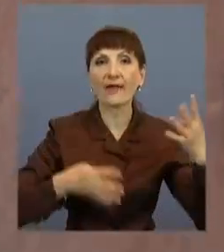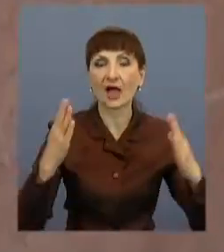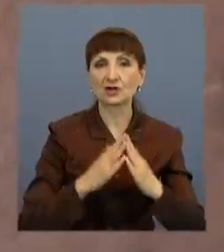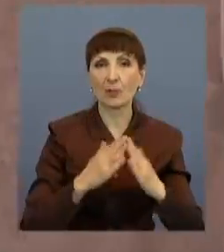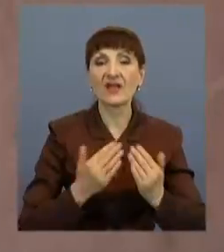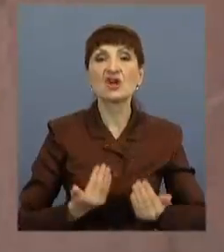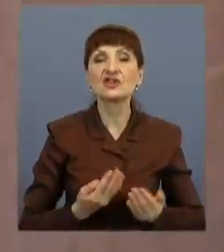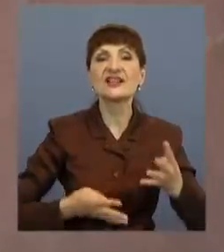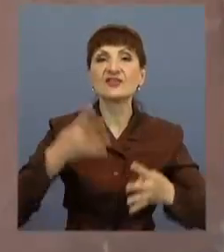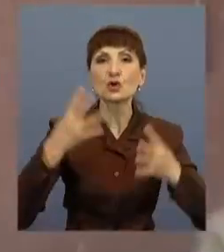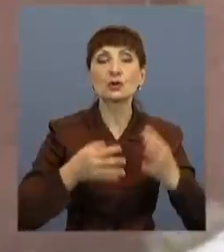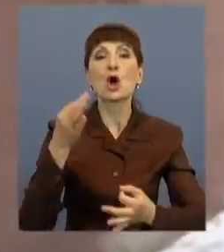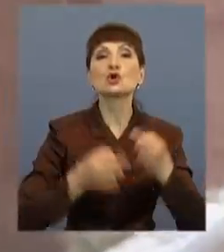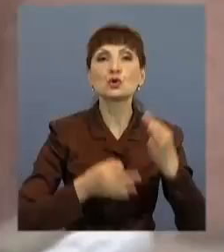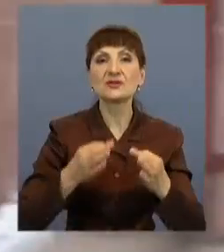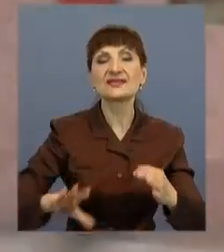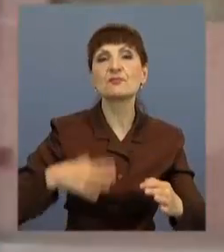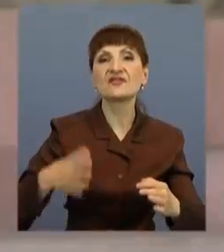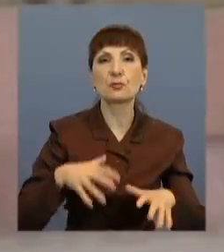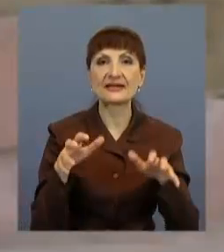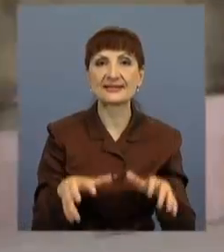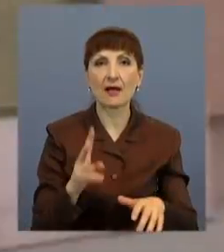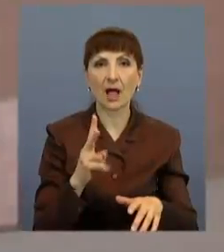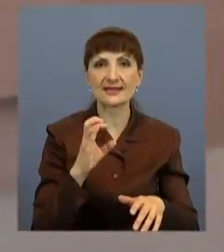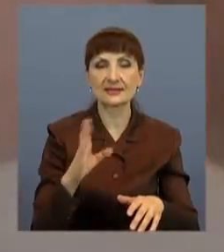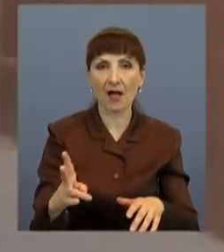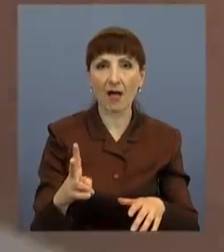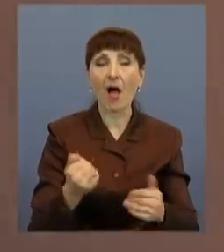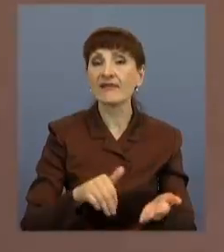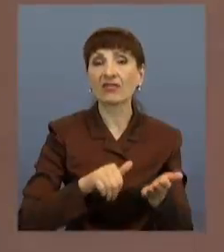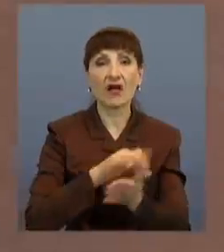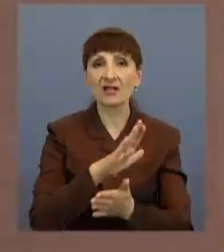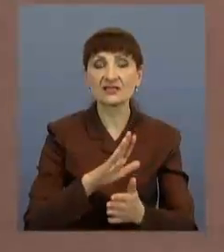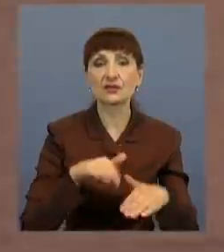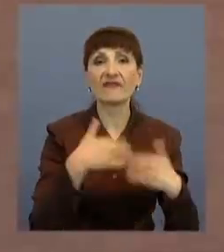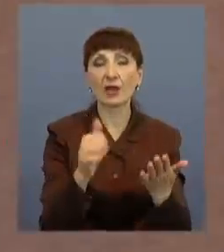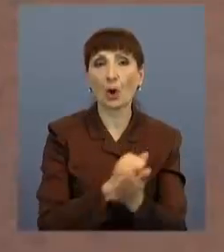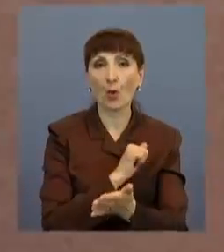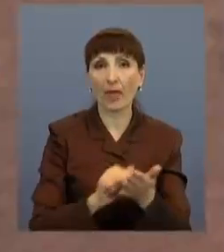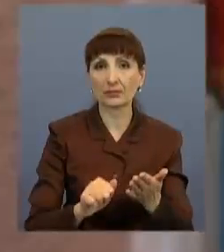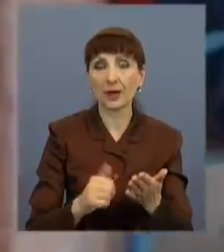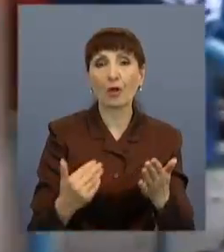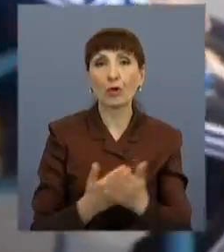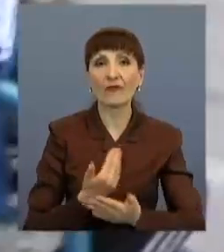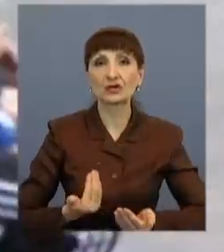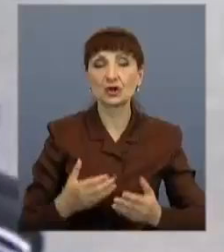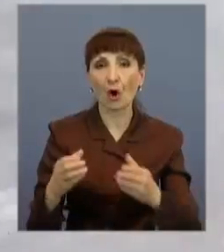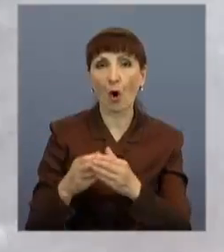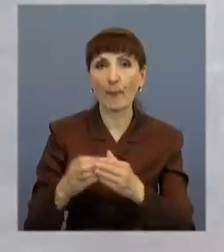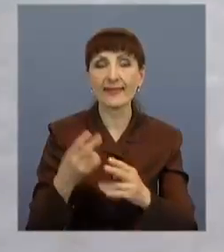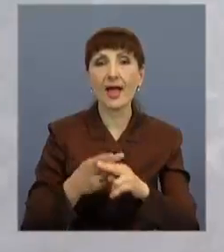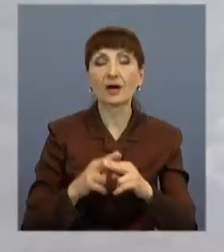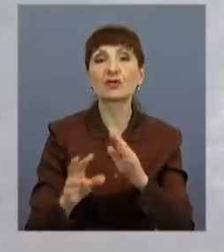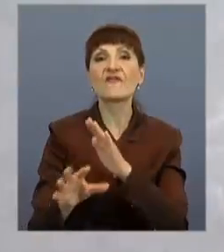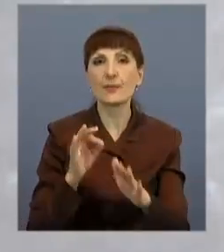Жители высоток судятся с предыдущими КСК. Они просто отказываются отдавать документы новой жилищной компании, которую выбрали